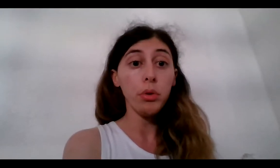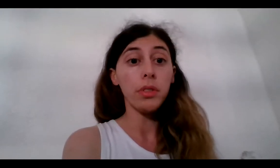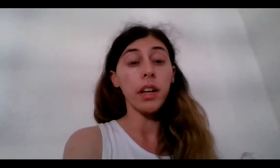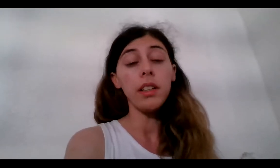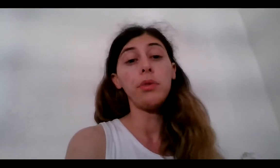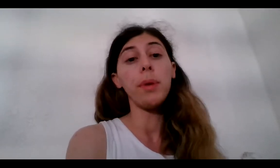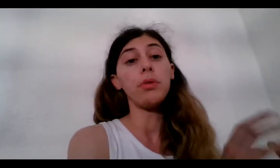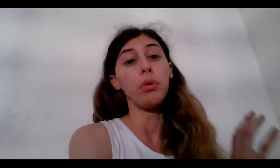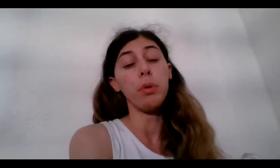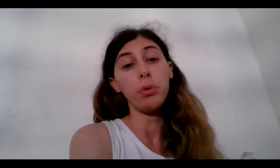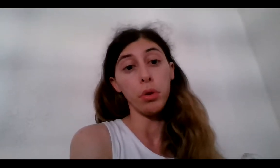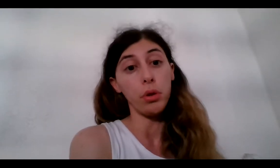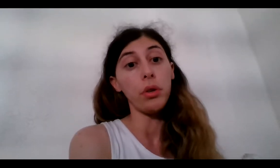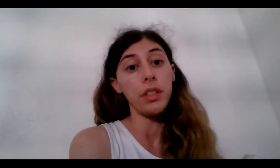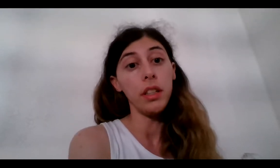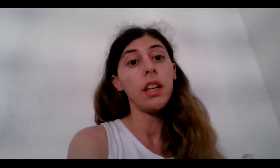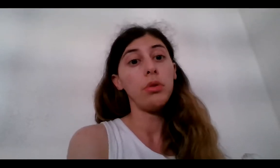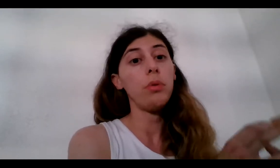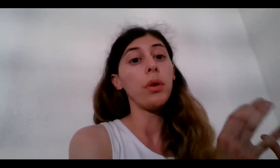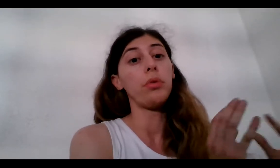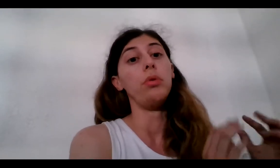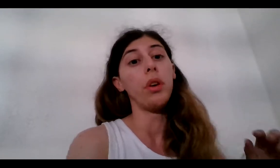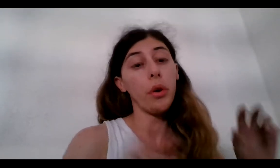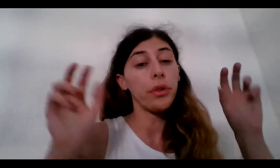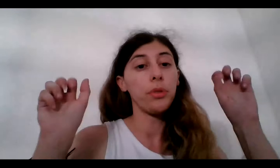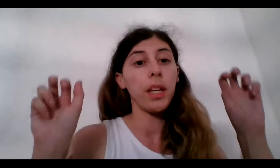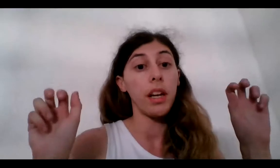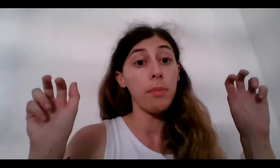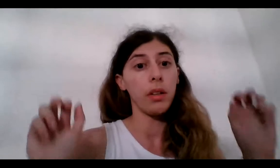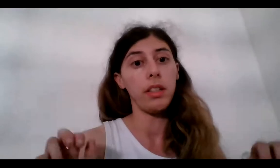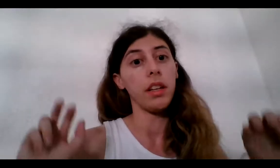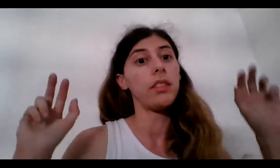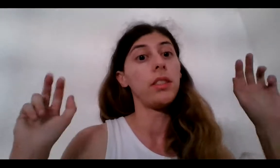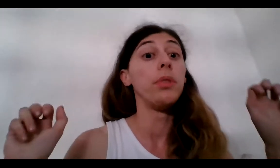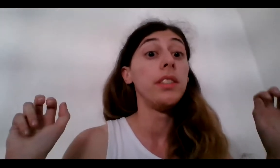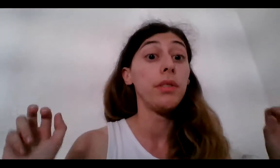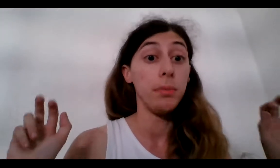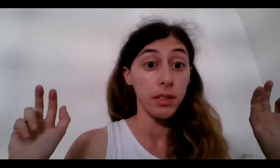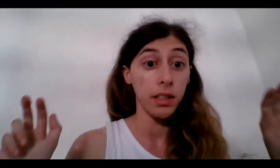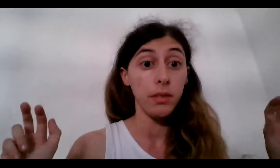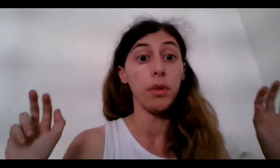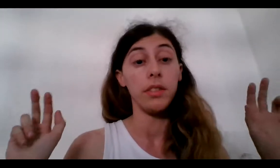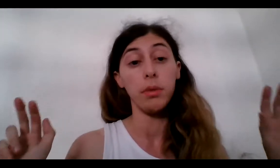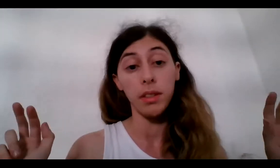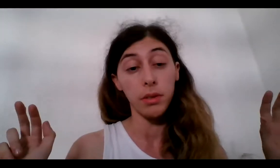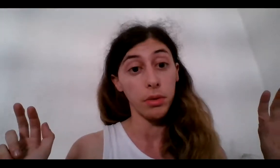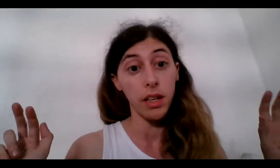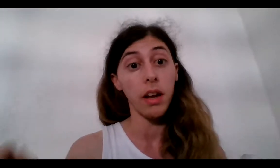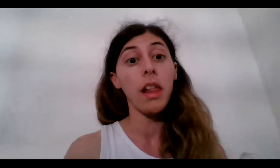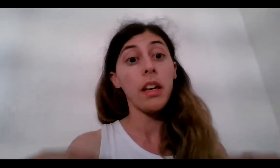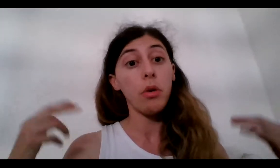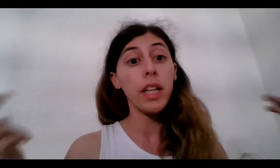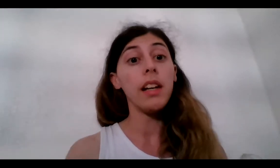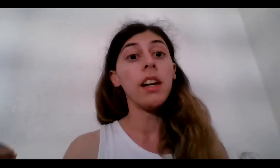Au lieu de ça, ils se basent sur le protocole Cordier, demandent une entente préalable, qui est un dispositif administratif de la sécurité